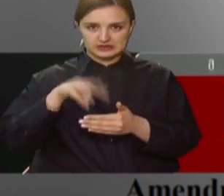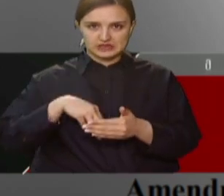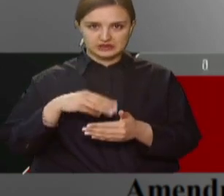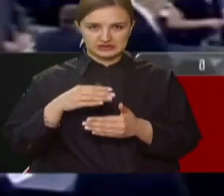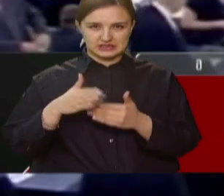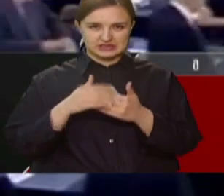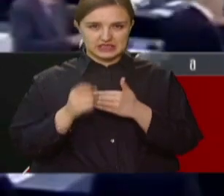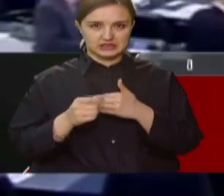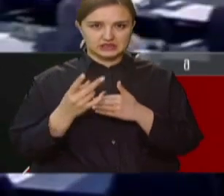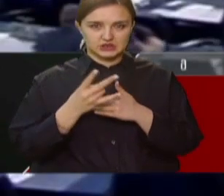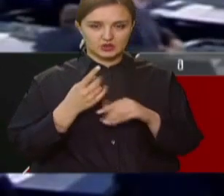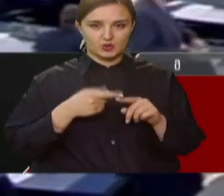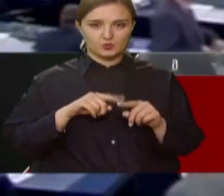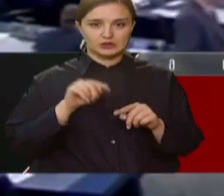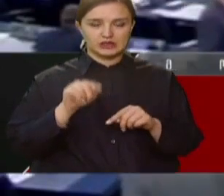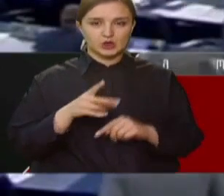ducă